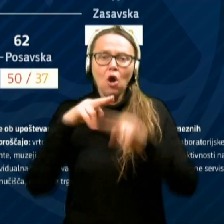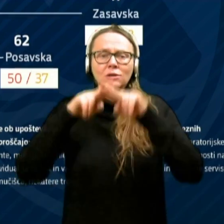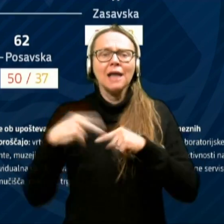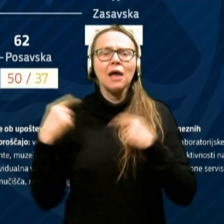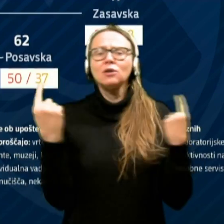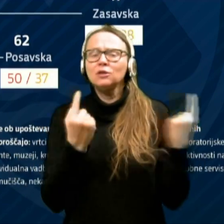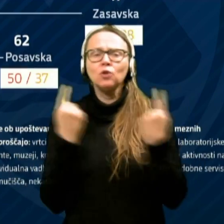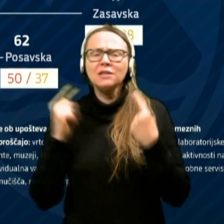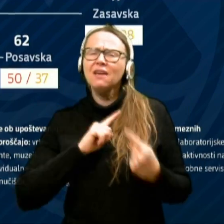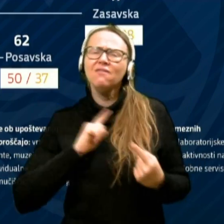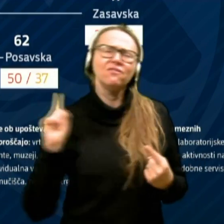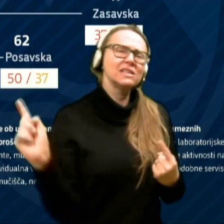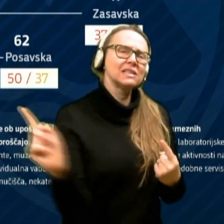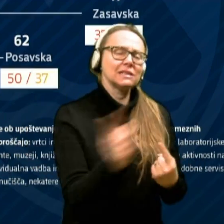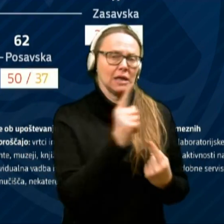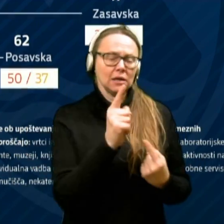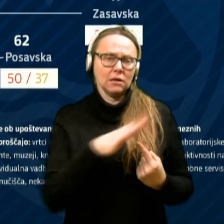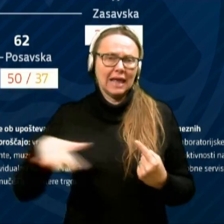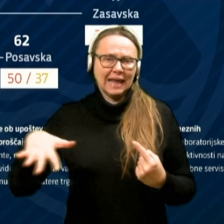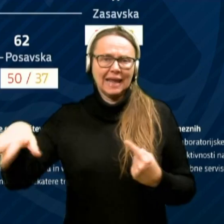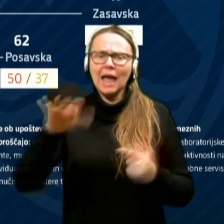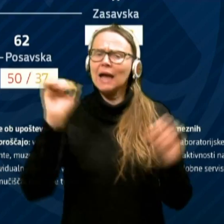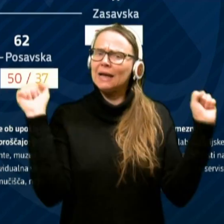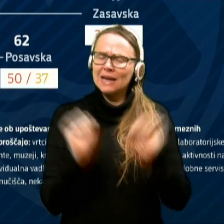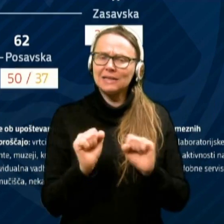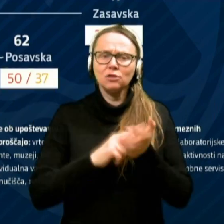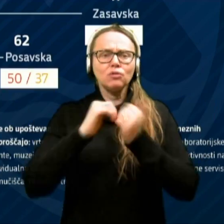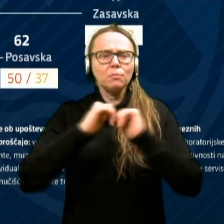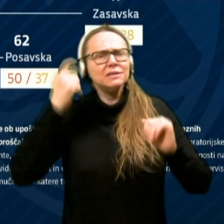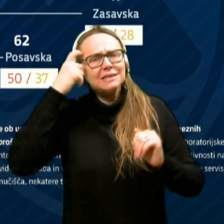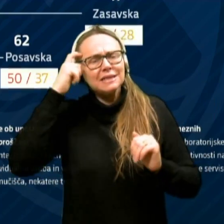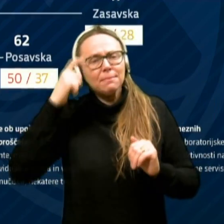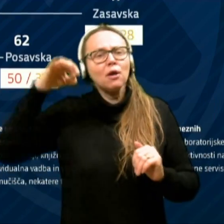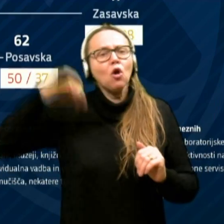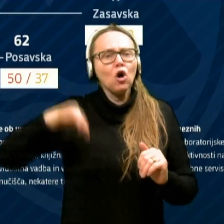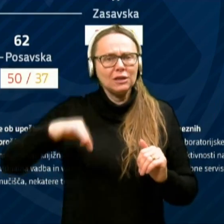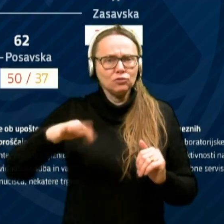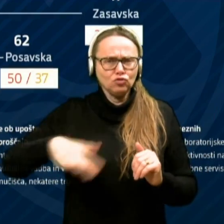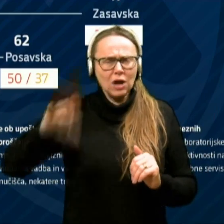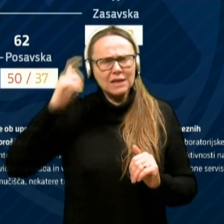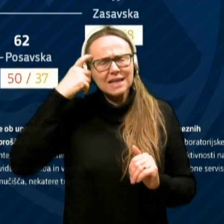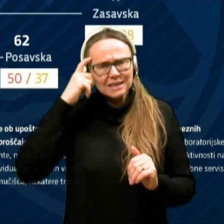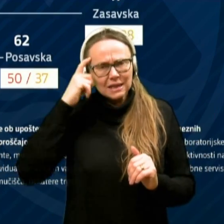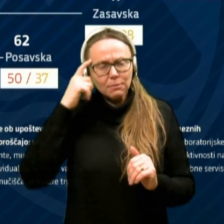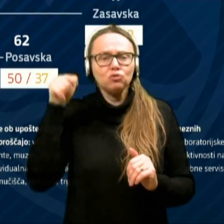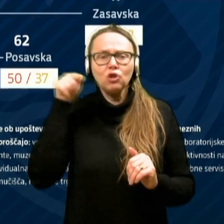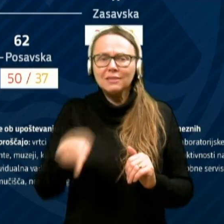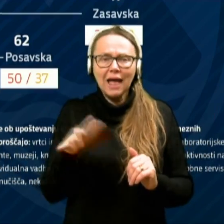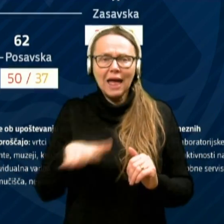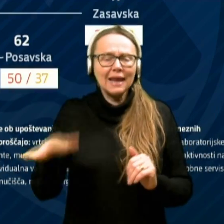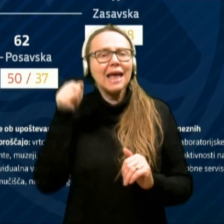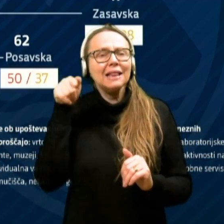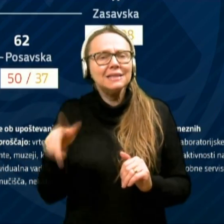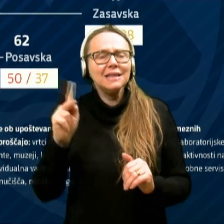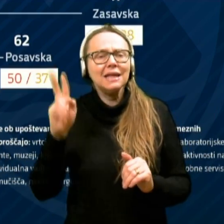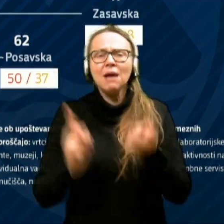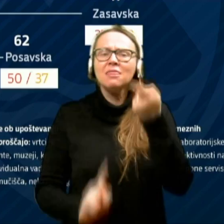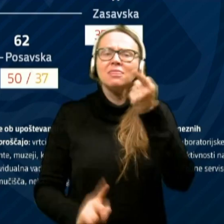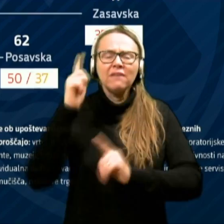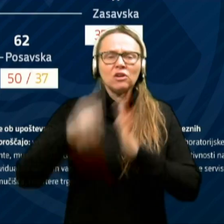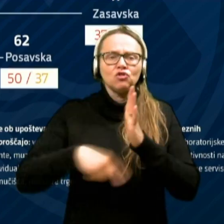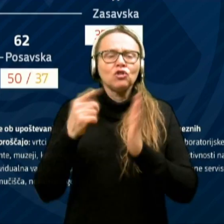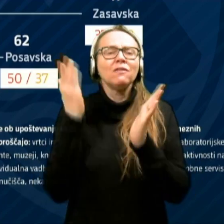vseh regijah resne, še posebej pa je stanje zaskrbljujoče v Goriški regiji. Ta regija je namreč tista, ki ima največje